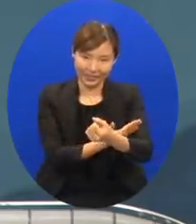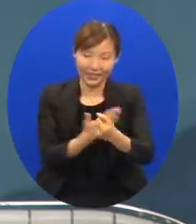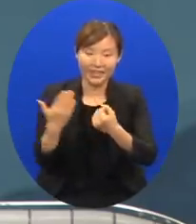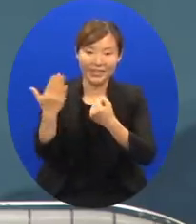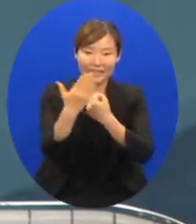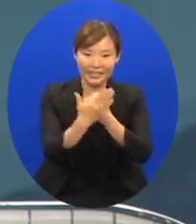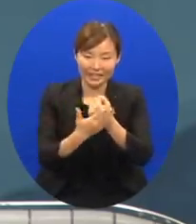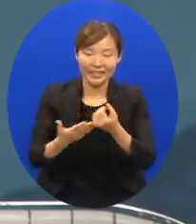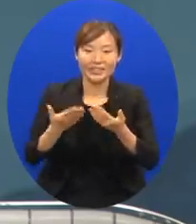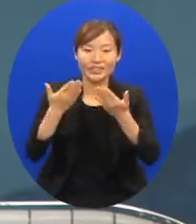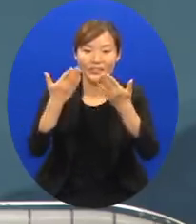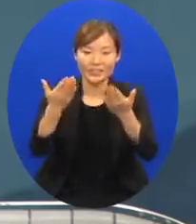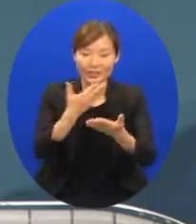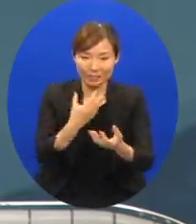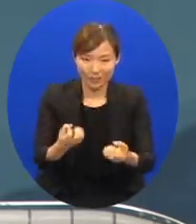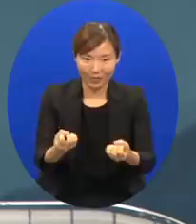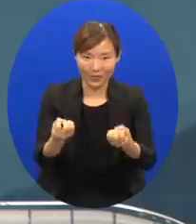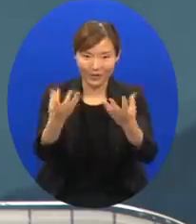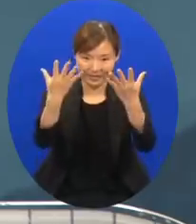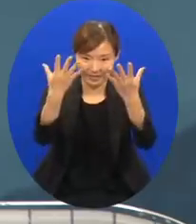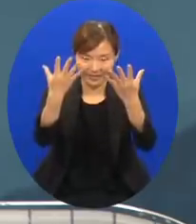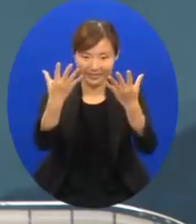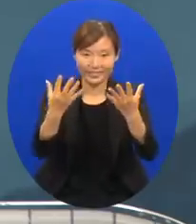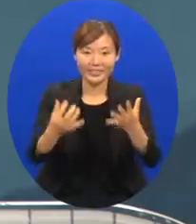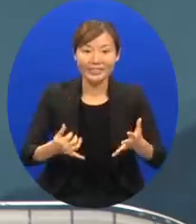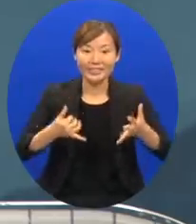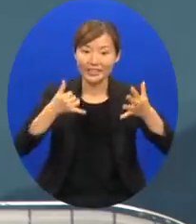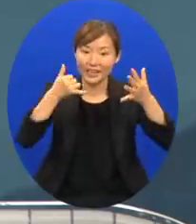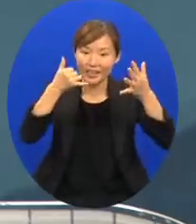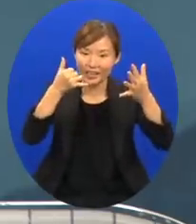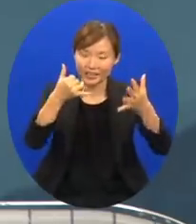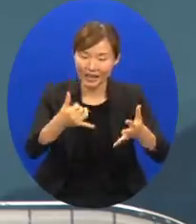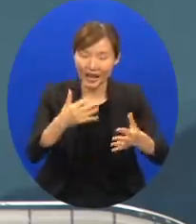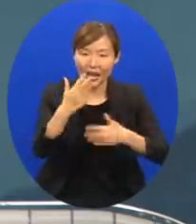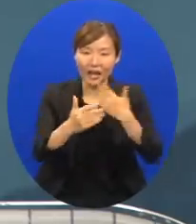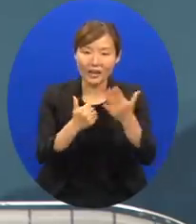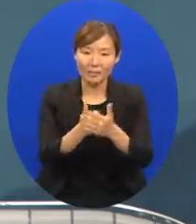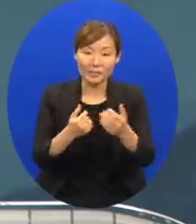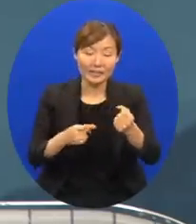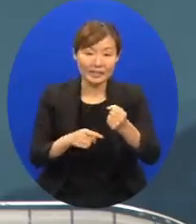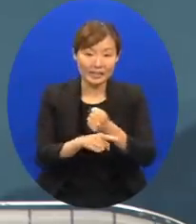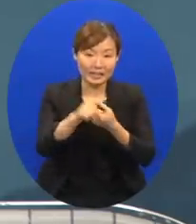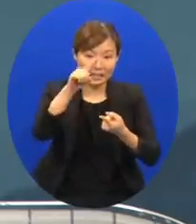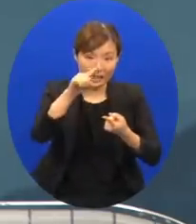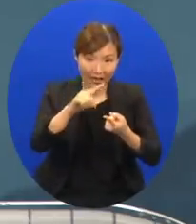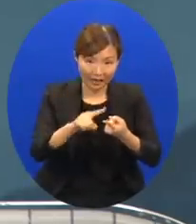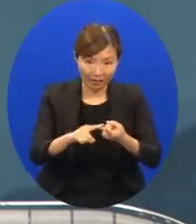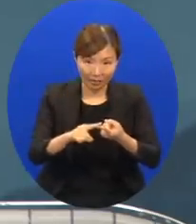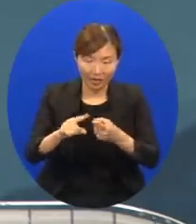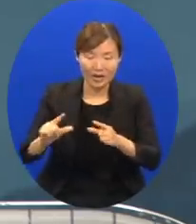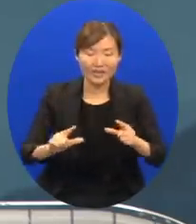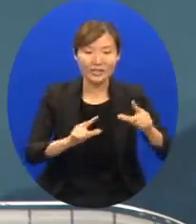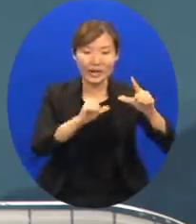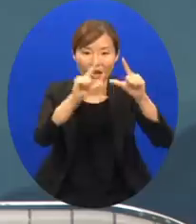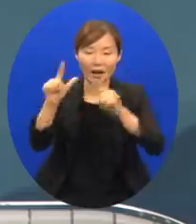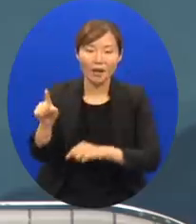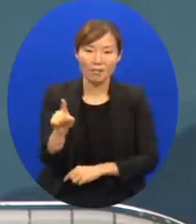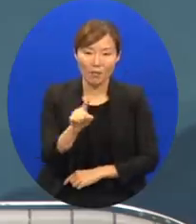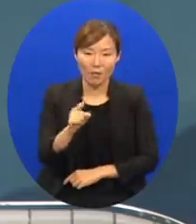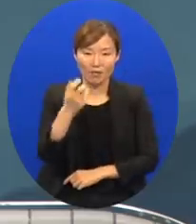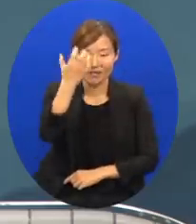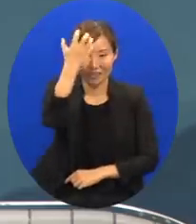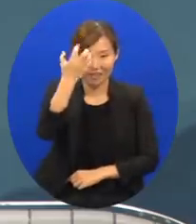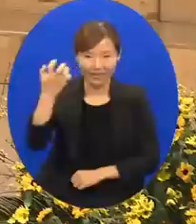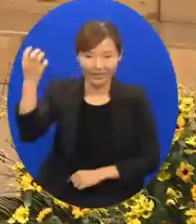축복합니다 우리가 이 세상을 하나님의 뜻대로 살 수 있는 힘은 오직 성령의 능력으로만 우리에게